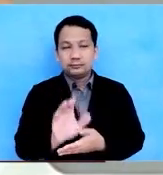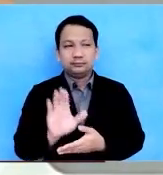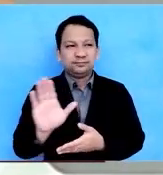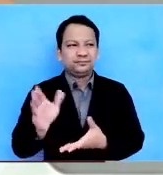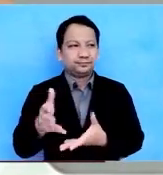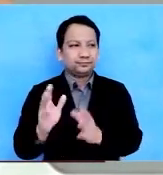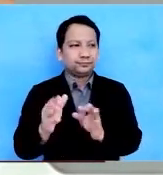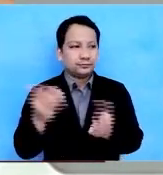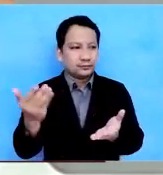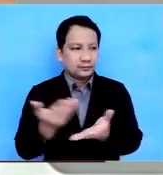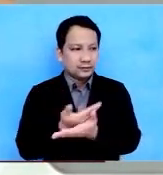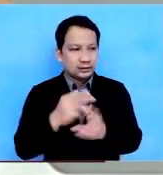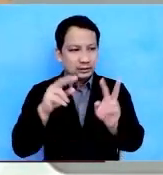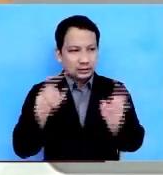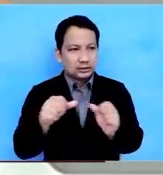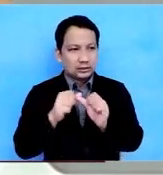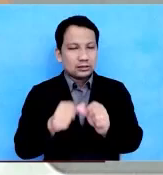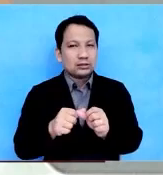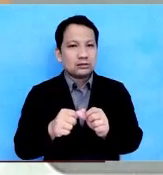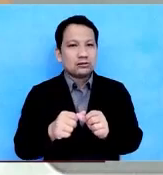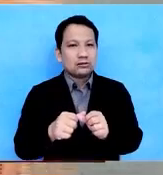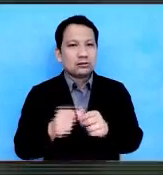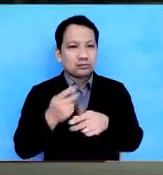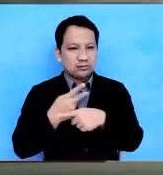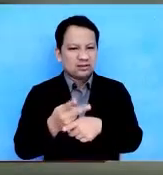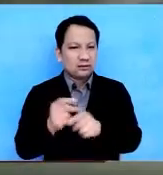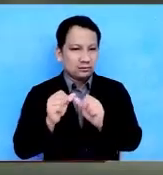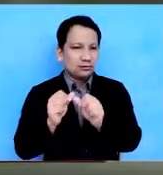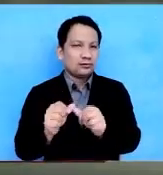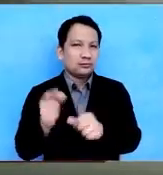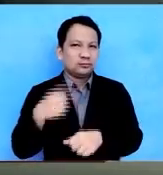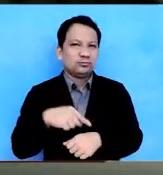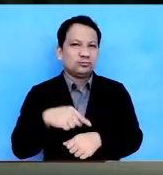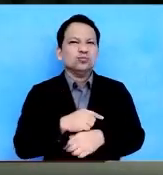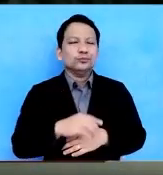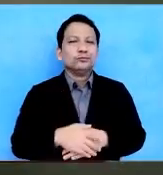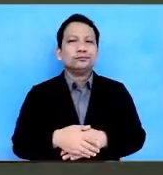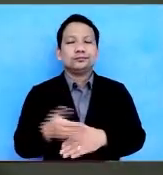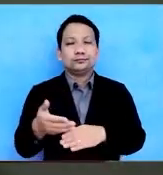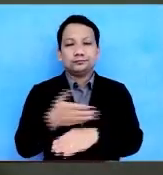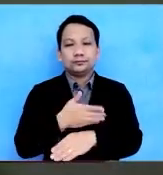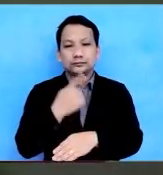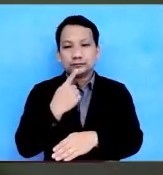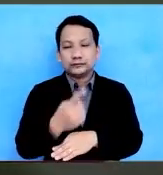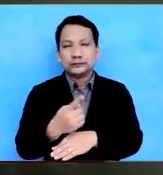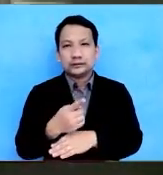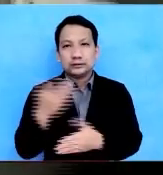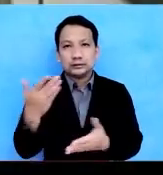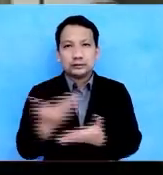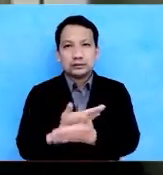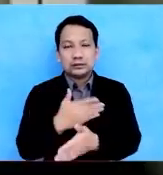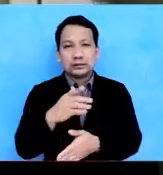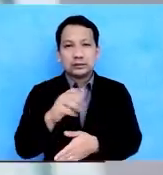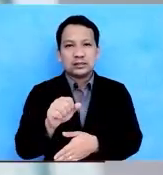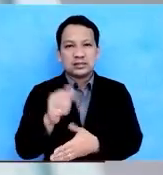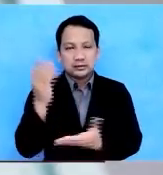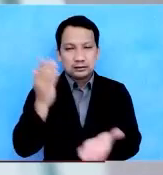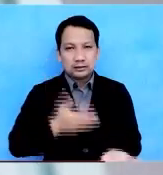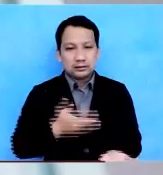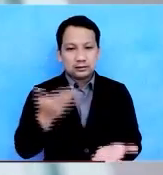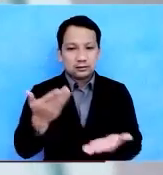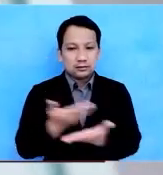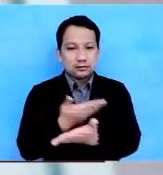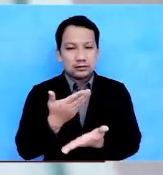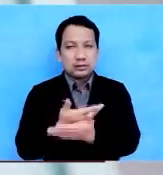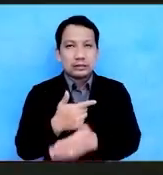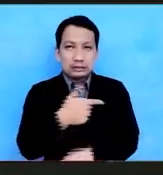bago yung clause and therefore nakapag-proceed tayo. Magugunit ang naipit ang mga bagong transaksyon sa pagpasok ng mga dagdag na bakuna